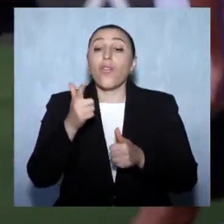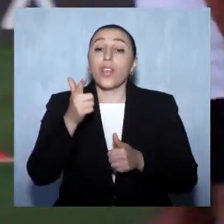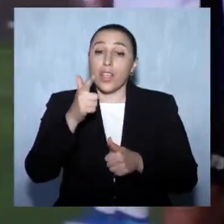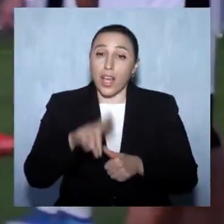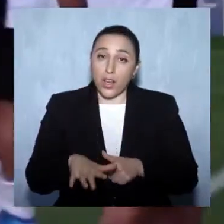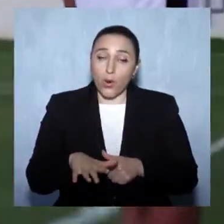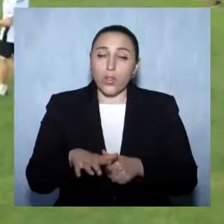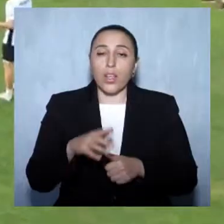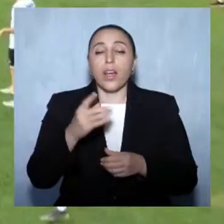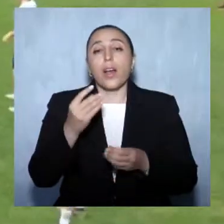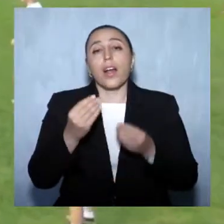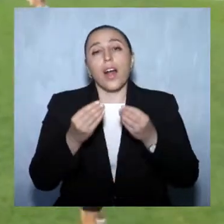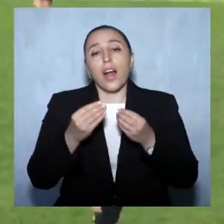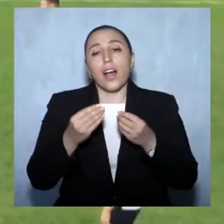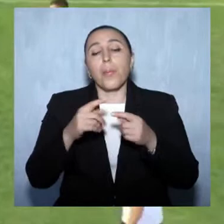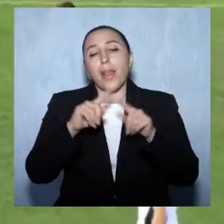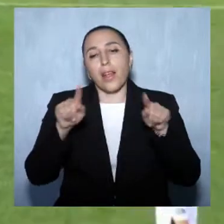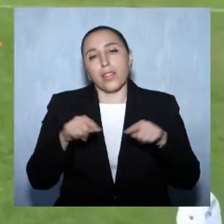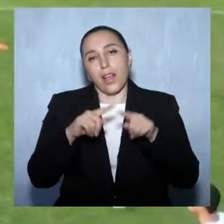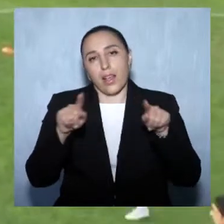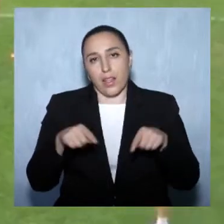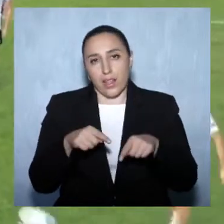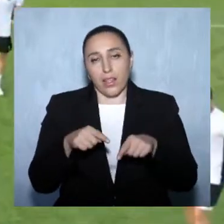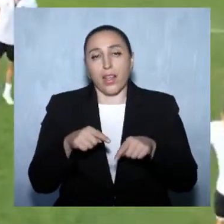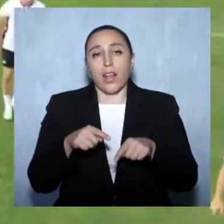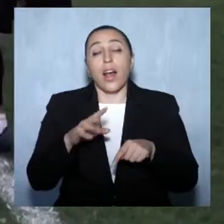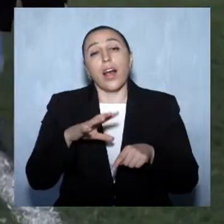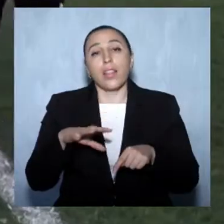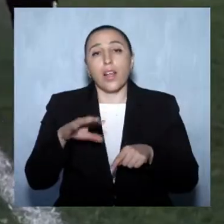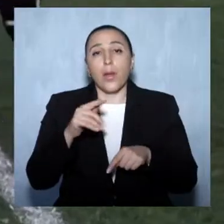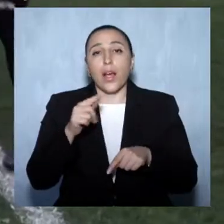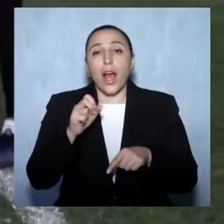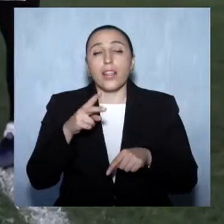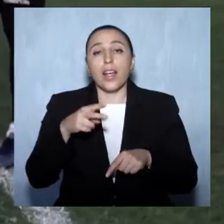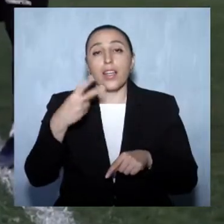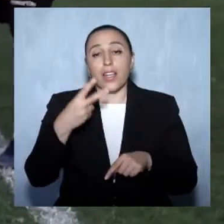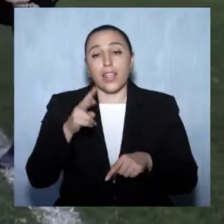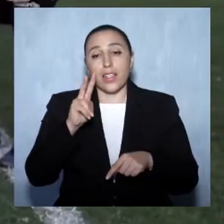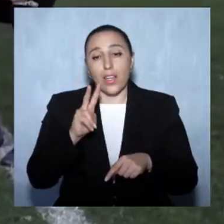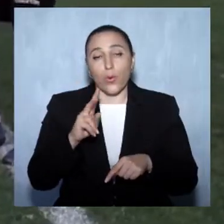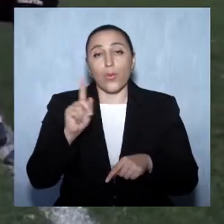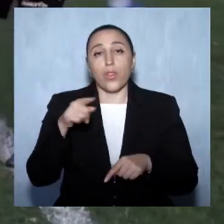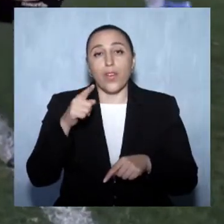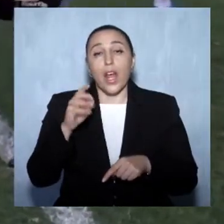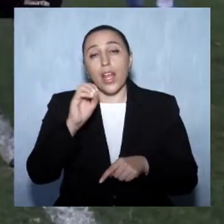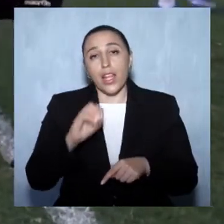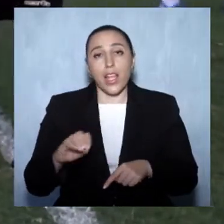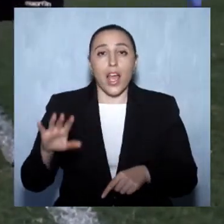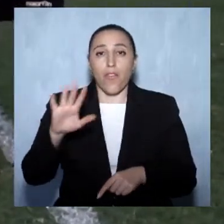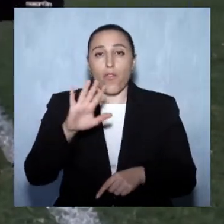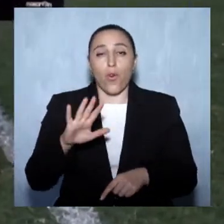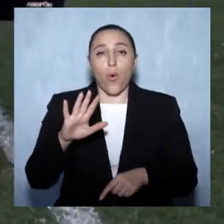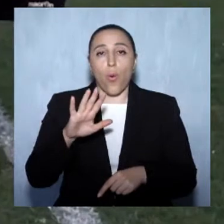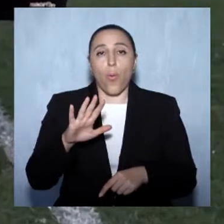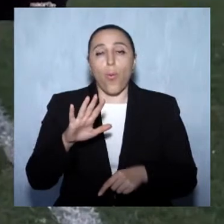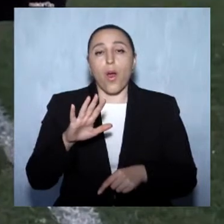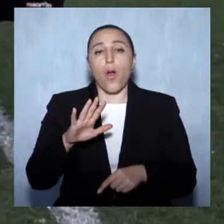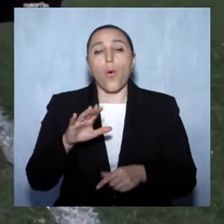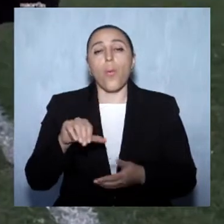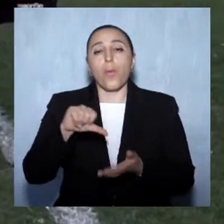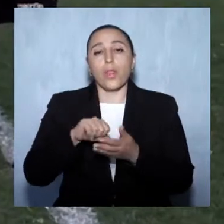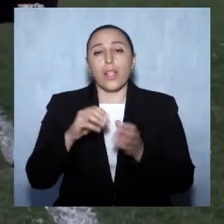տեղում, կխաղարկեն մնացած ուղեգրերը։ Ընդհանուր առմամբ Քաթար 2022-ում Եվրոպան կներկայացնի 13